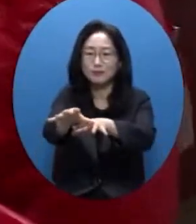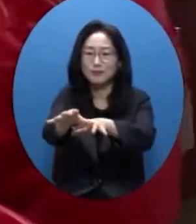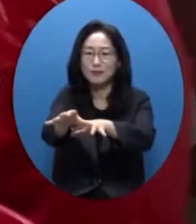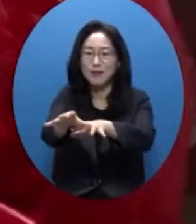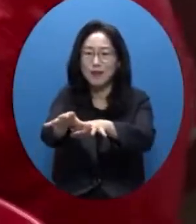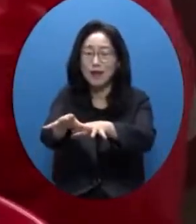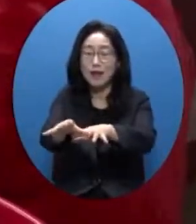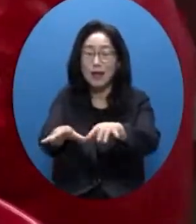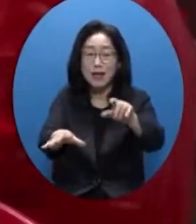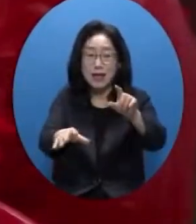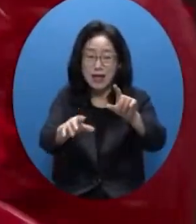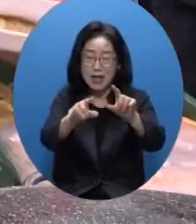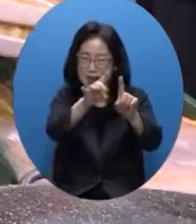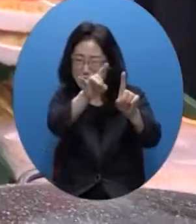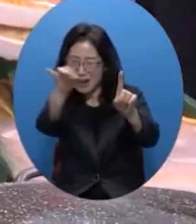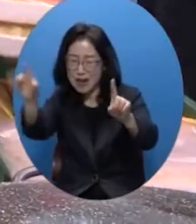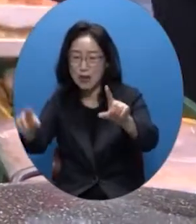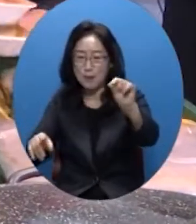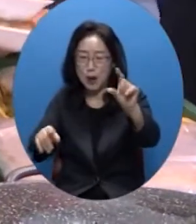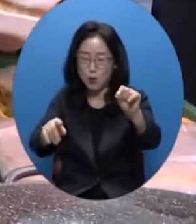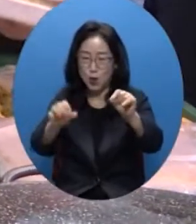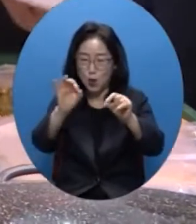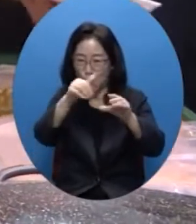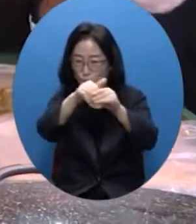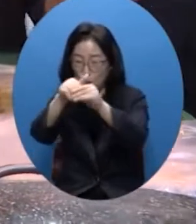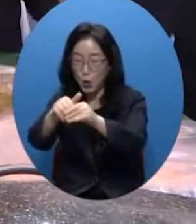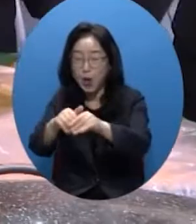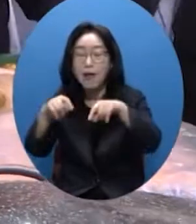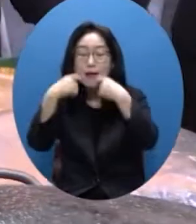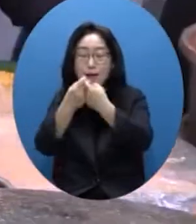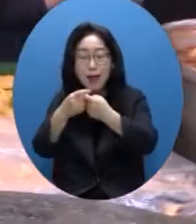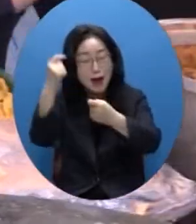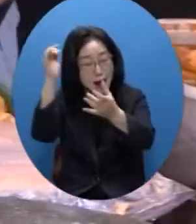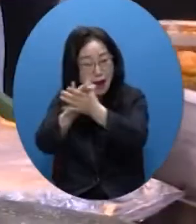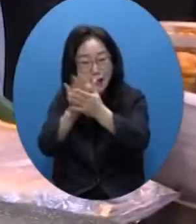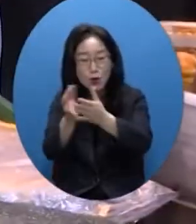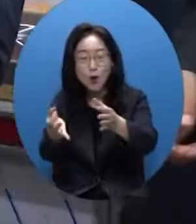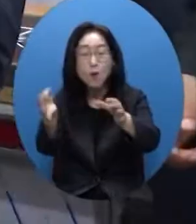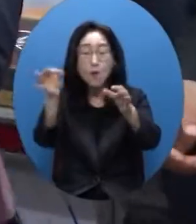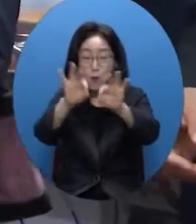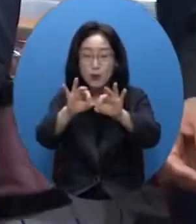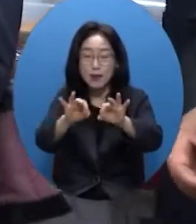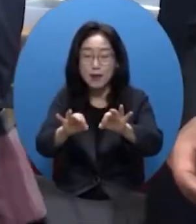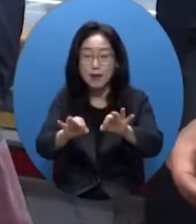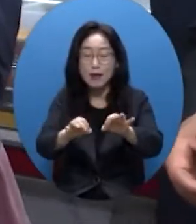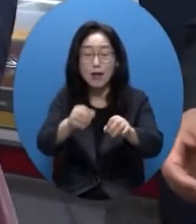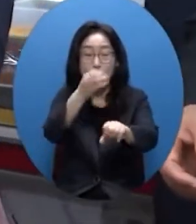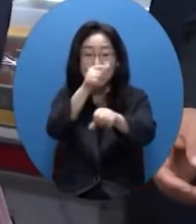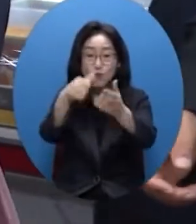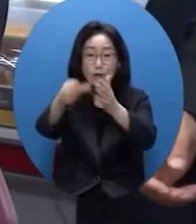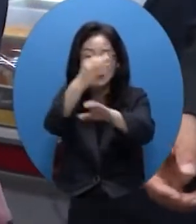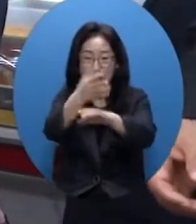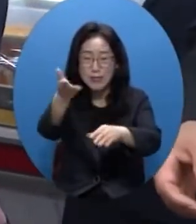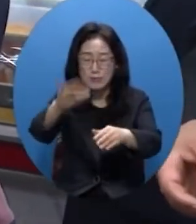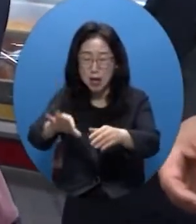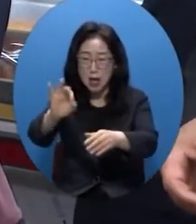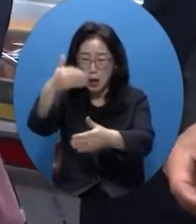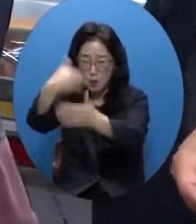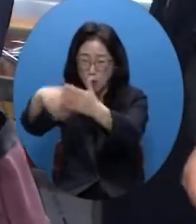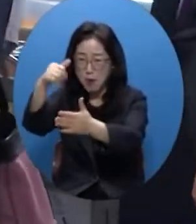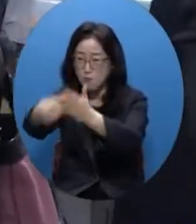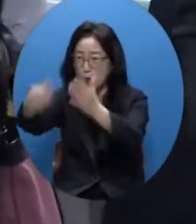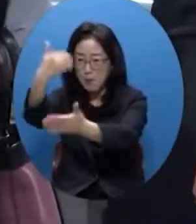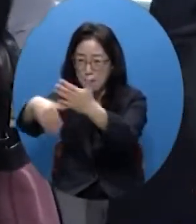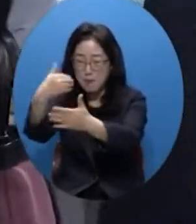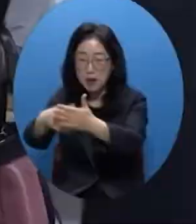이 내게만 옷이 딱 드리면서 보태서 물건을 하시는데 절대로 깍지 마십시오 둘째로 절대